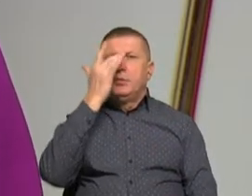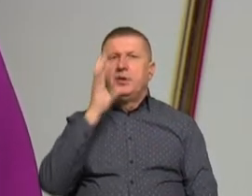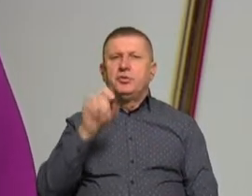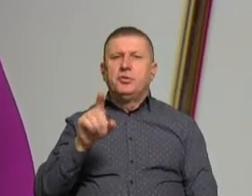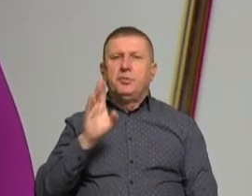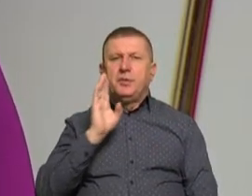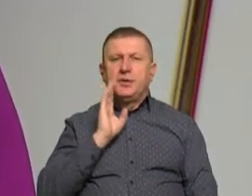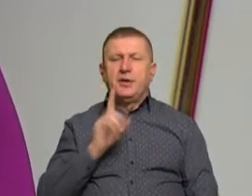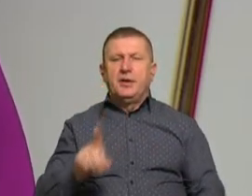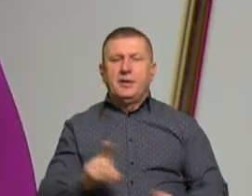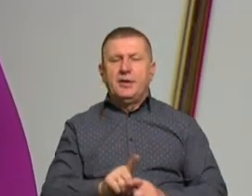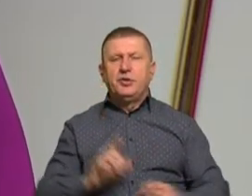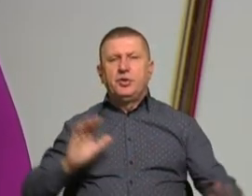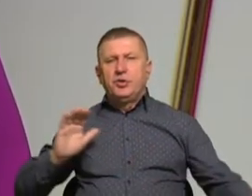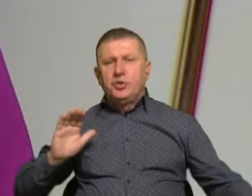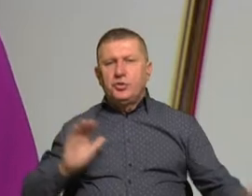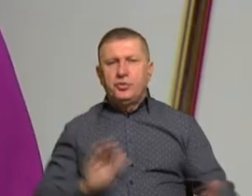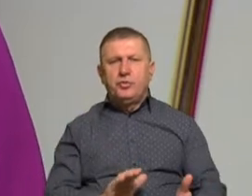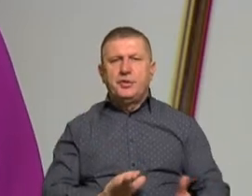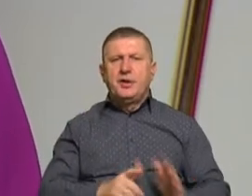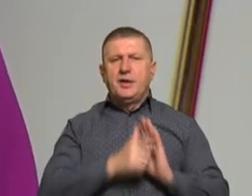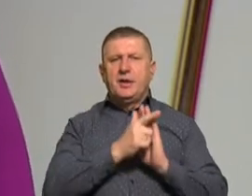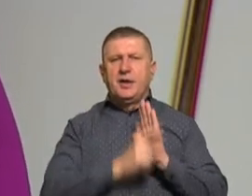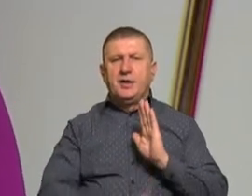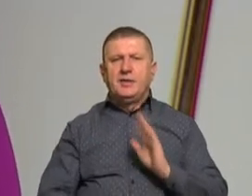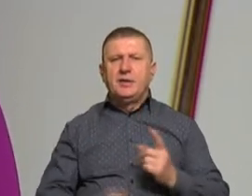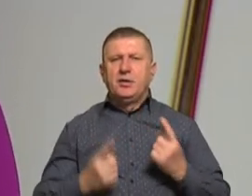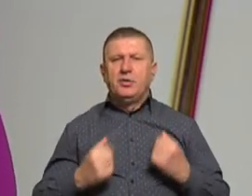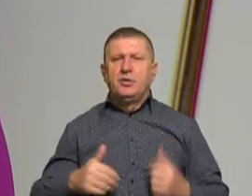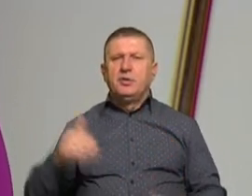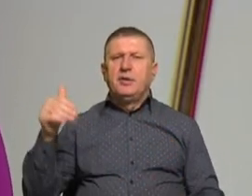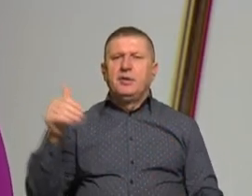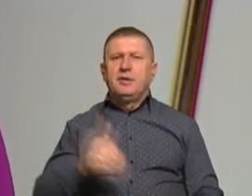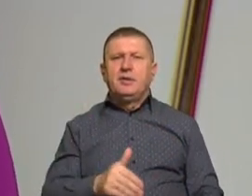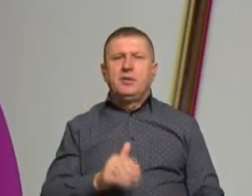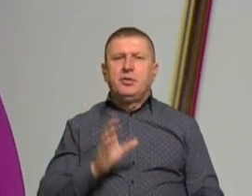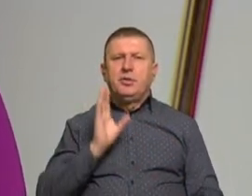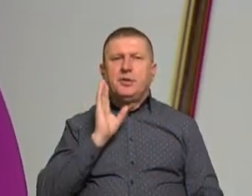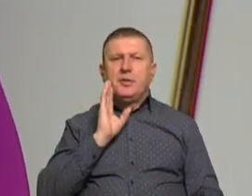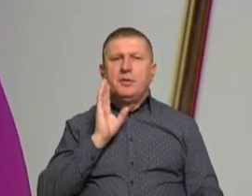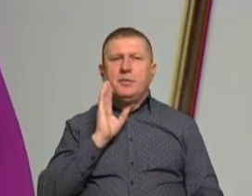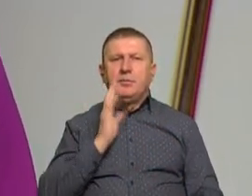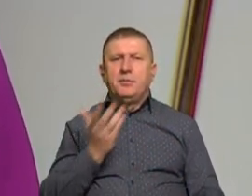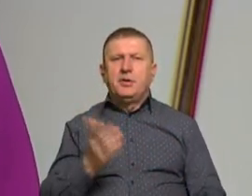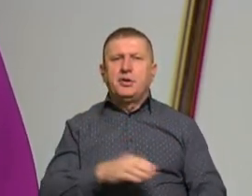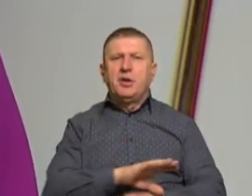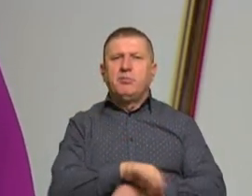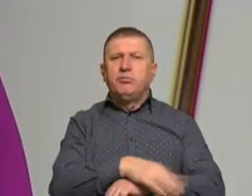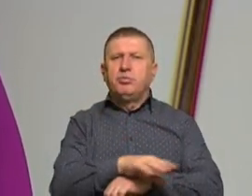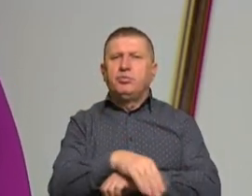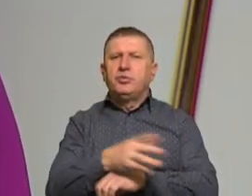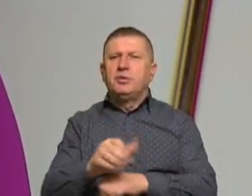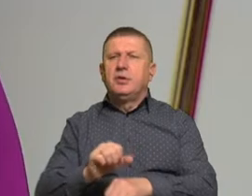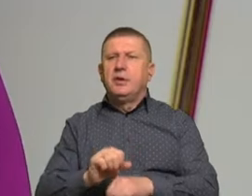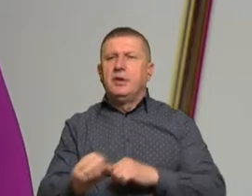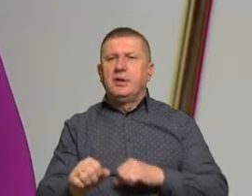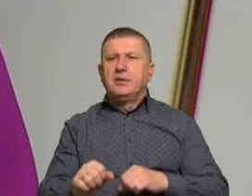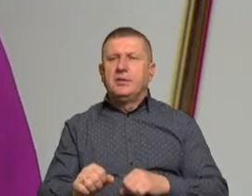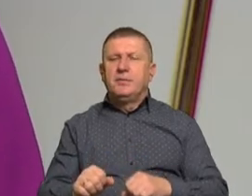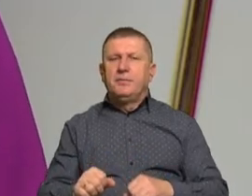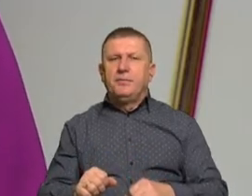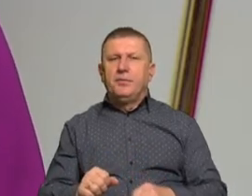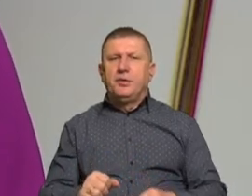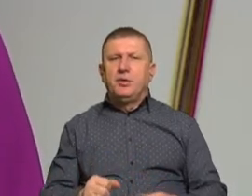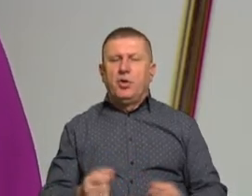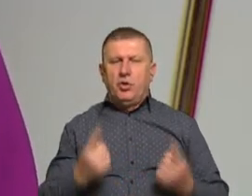listy osób oczekujących na przydział mieszkania. I ja się zastanawiam, gdzie ta 1000 mieszkań pustostanów wyremontowanych jest, bo ta lista